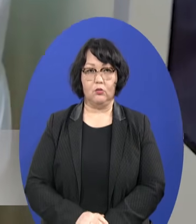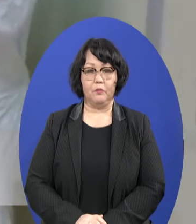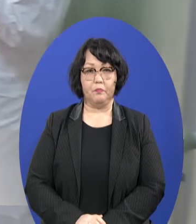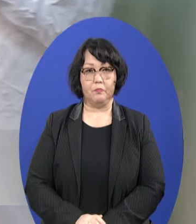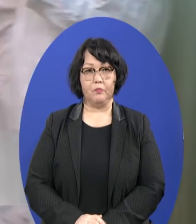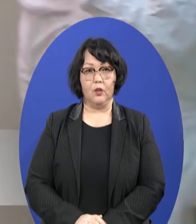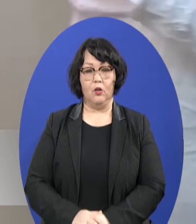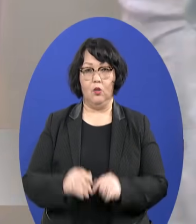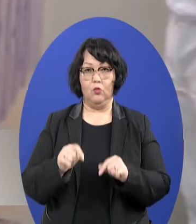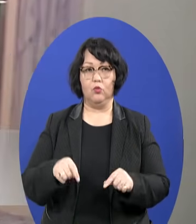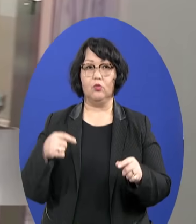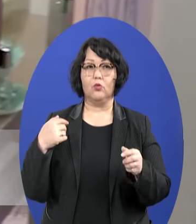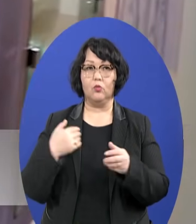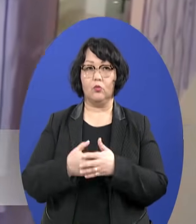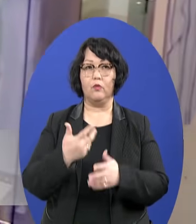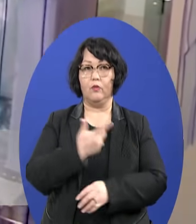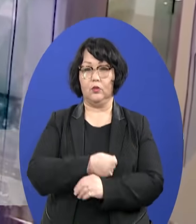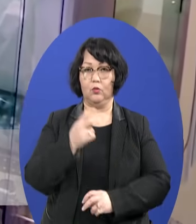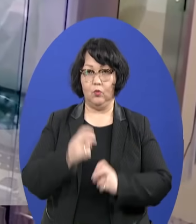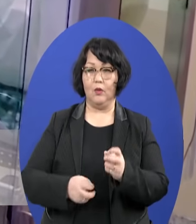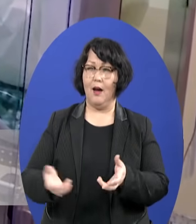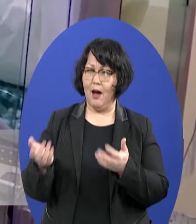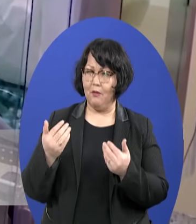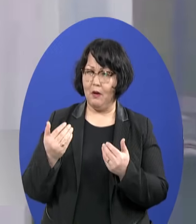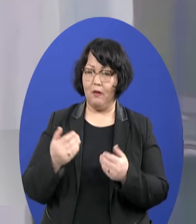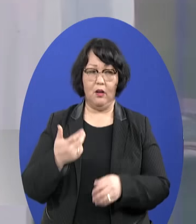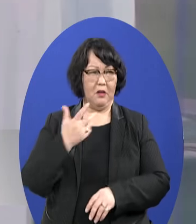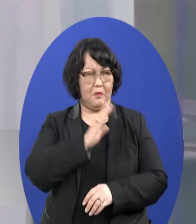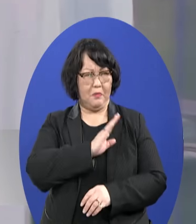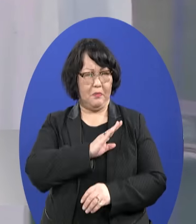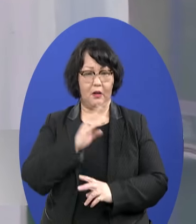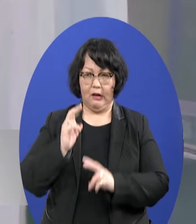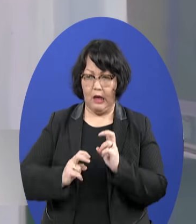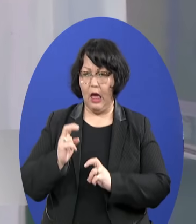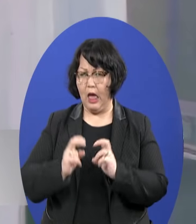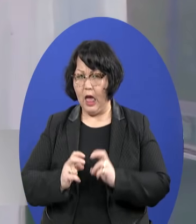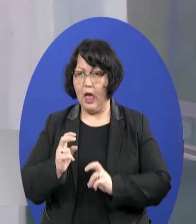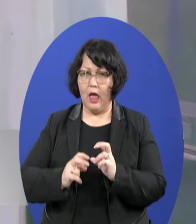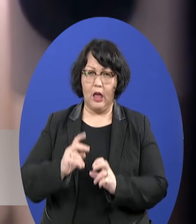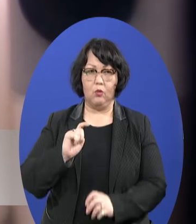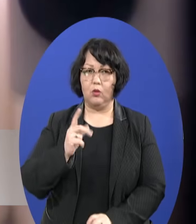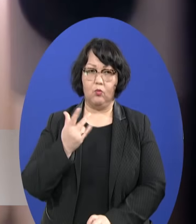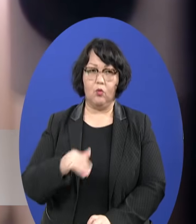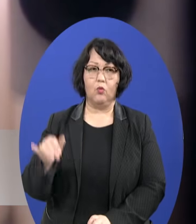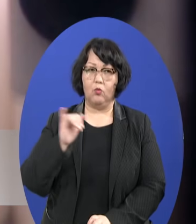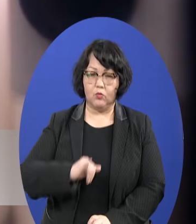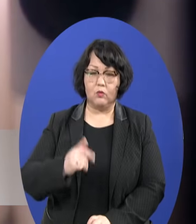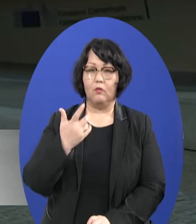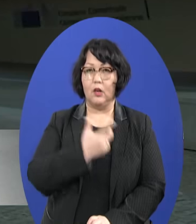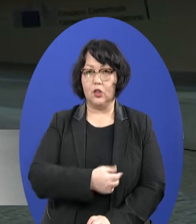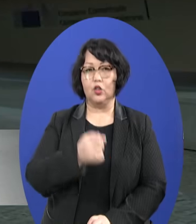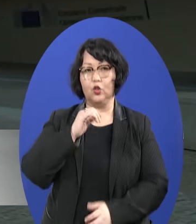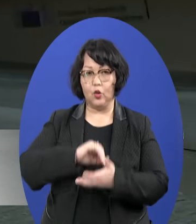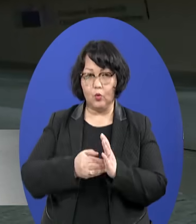За гэвч одоо хүртэл вакцины үйлдвэрлэл эрэлт хэрэгцээгээ гүйцэд чадахгүй байна. Үүнээс болж улс орнуудын засгийн газруудын вакцин жуулалтын